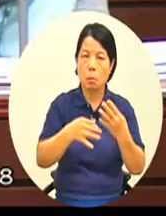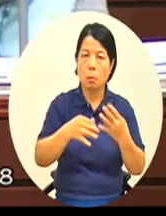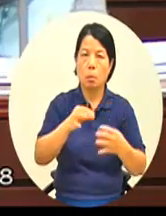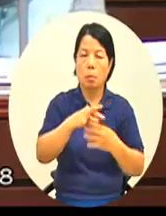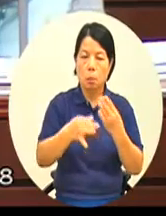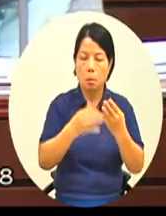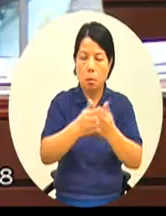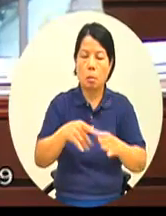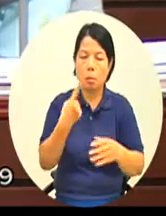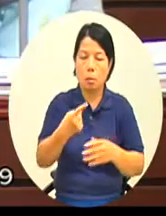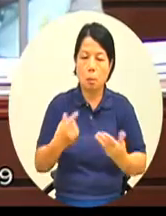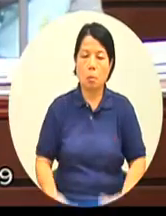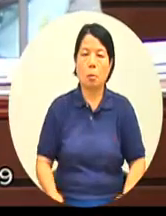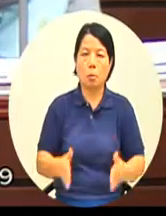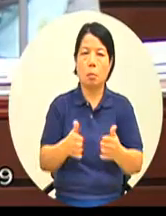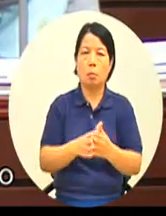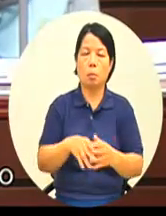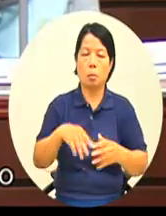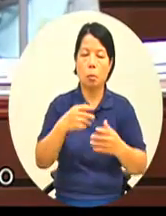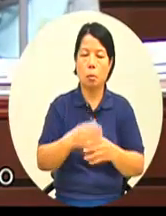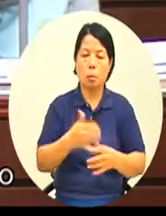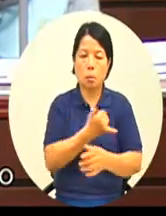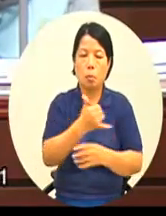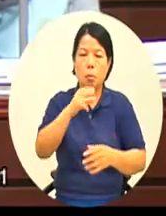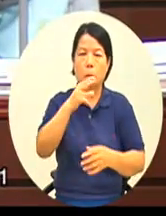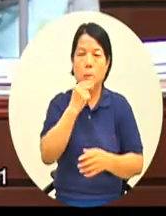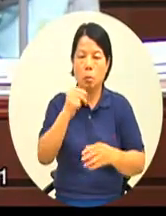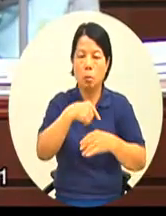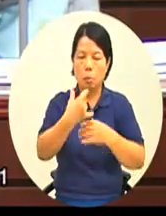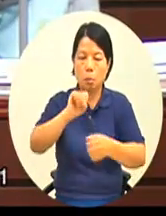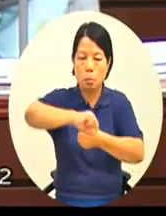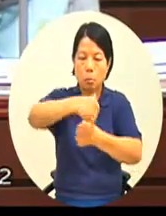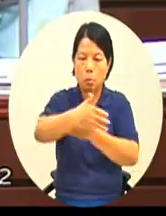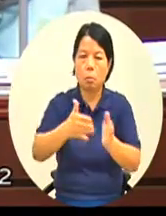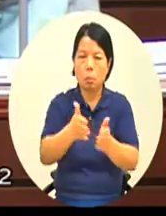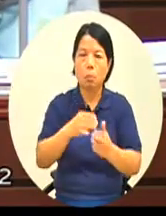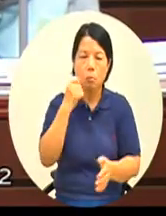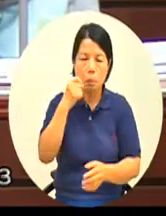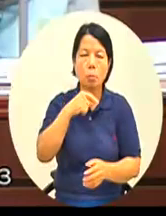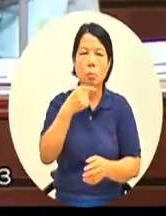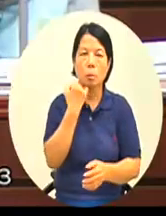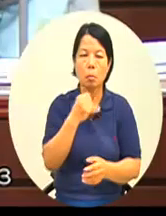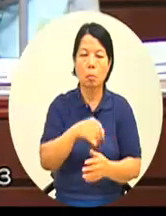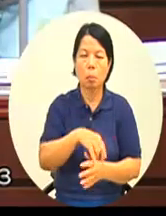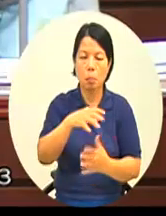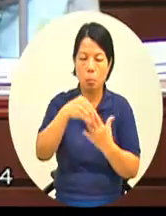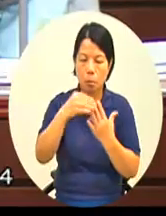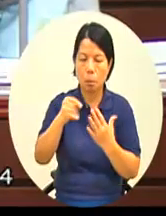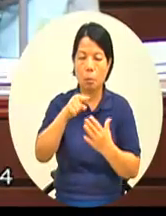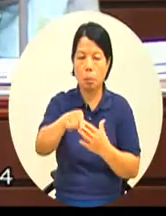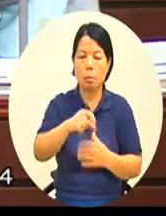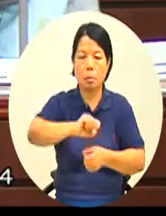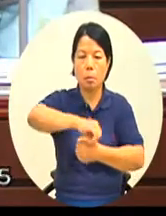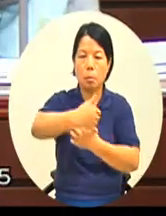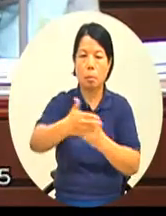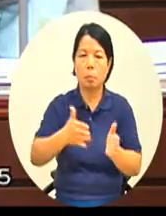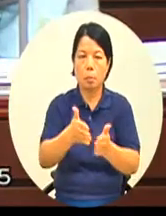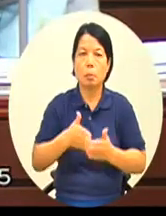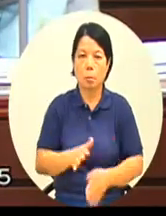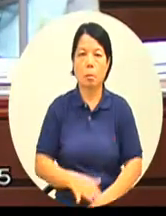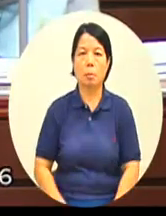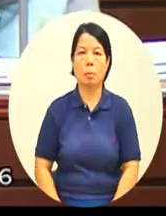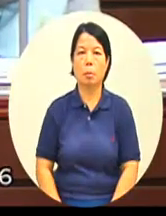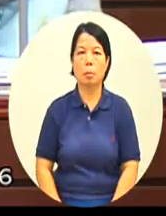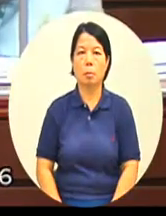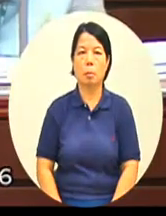的那个两天其中有一天是可以来加班的，如果劳工有愿意他可以选择来加班。 对啦，但是我现在要跟你讲